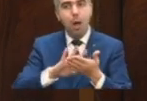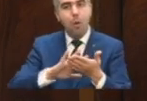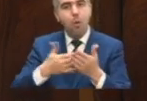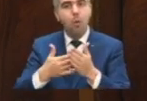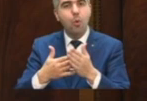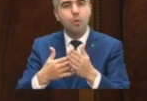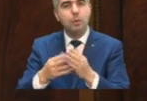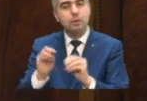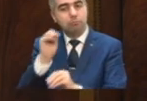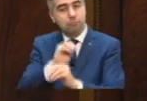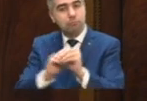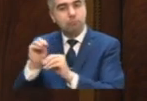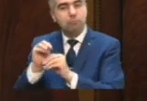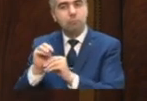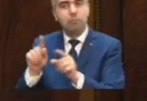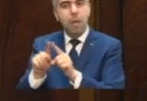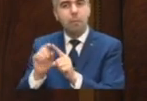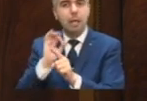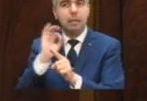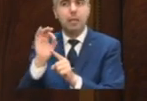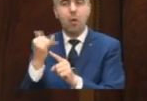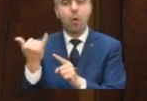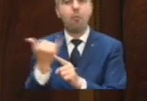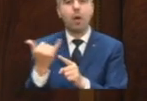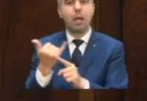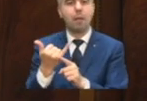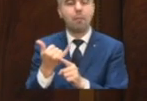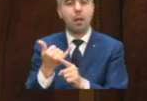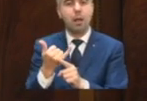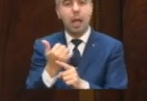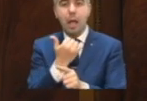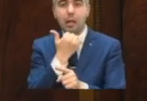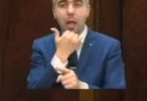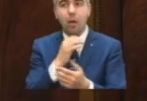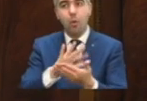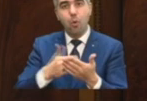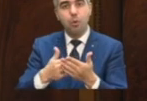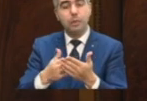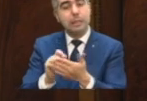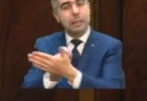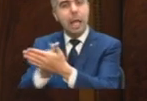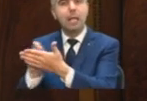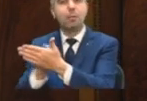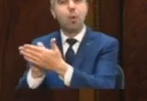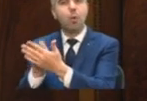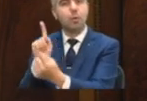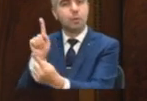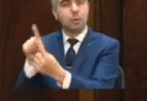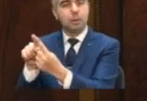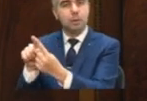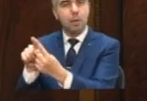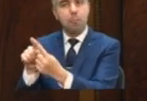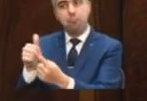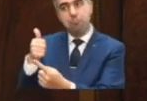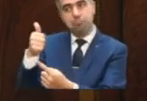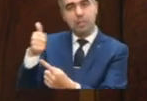اللي خصو يتحاسب يتحاسب، واللي ما خصوش يتحاسب نعطيوه اتساع، نوضو نعاونوه باش يخدم باش